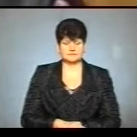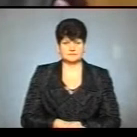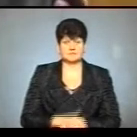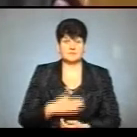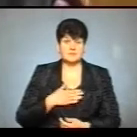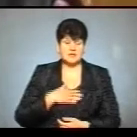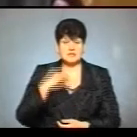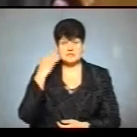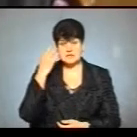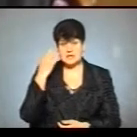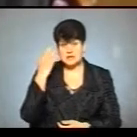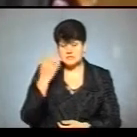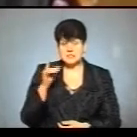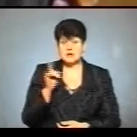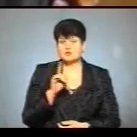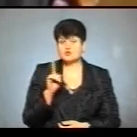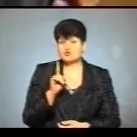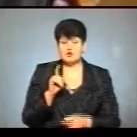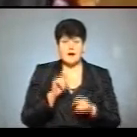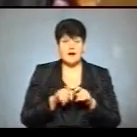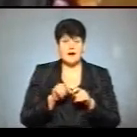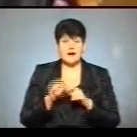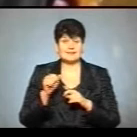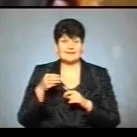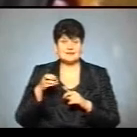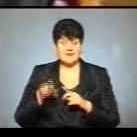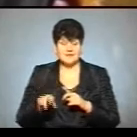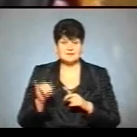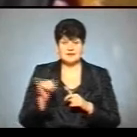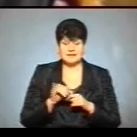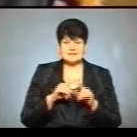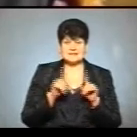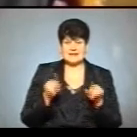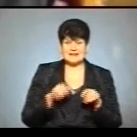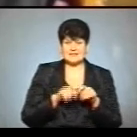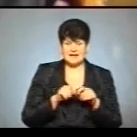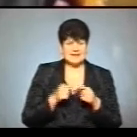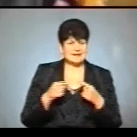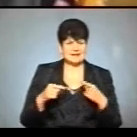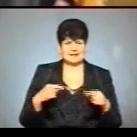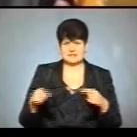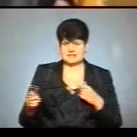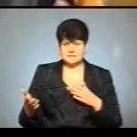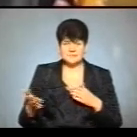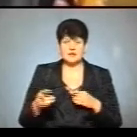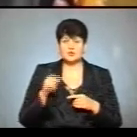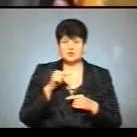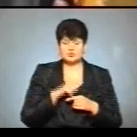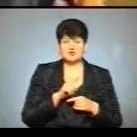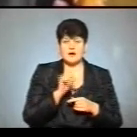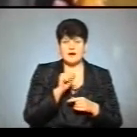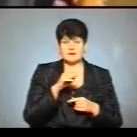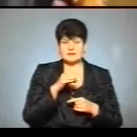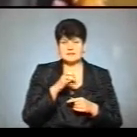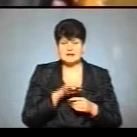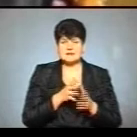Мені здається, що атестація, сертифікація – це трішки різні речі, тому що атестація – це